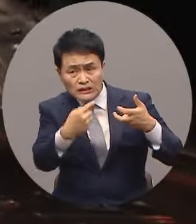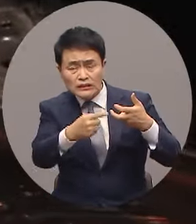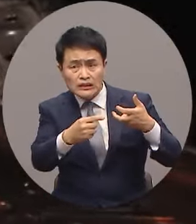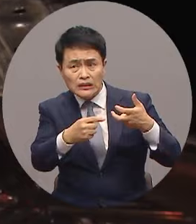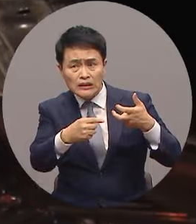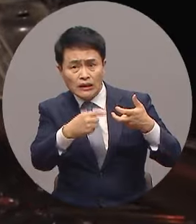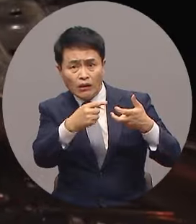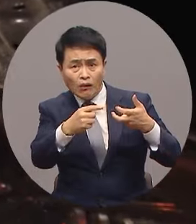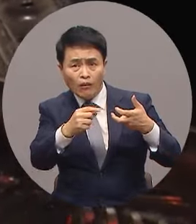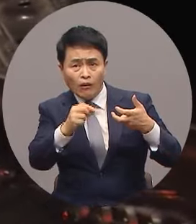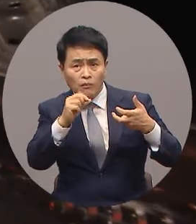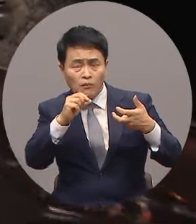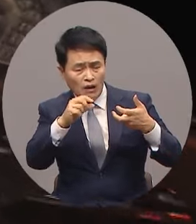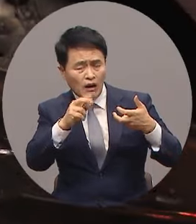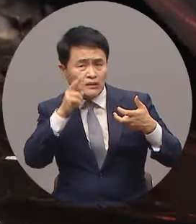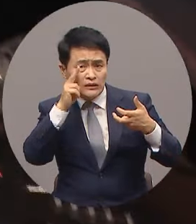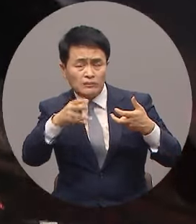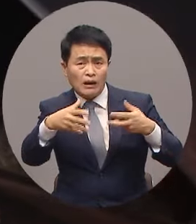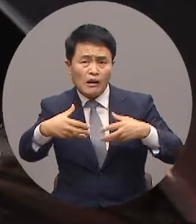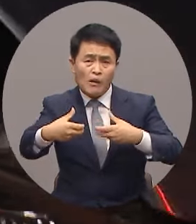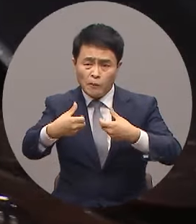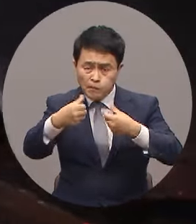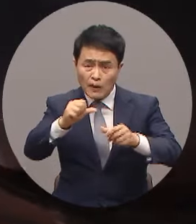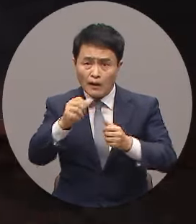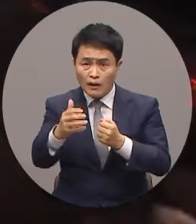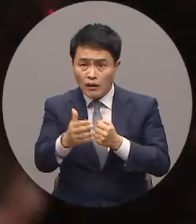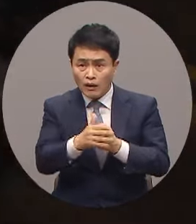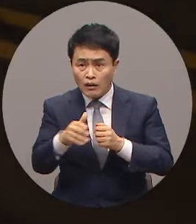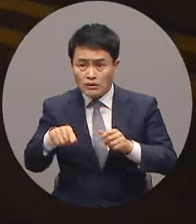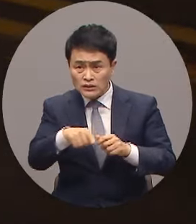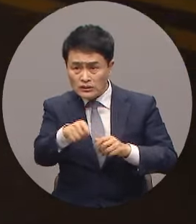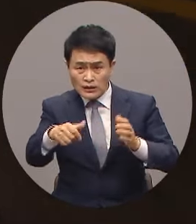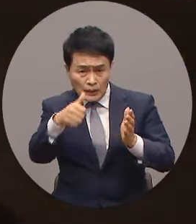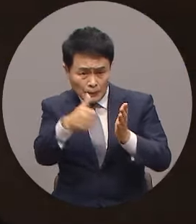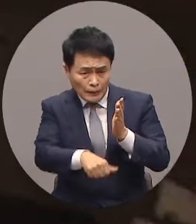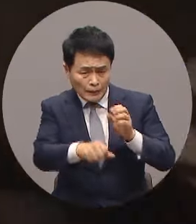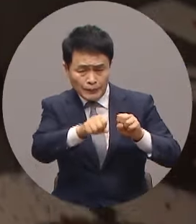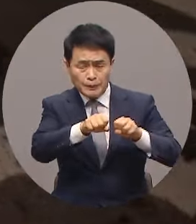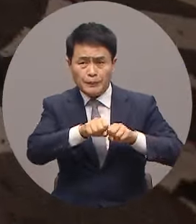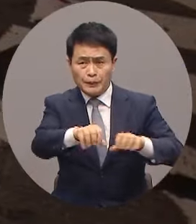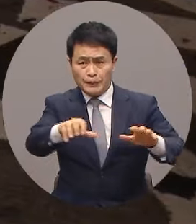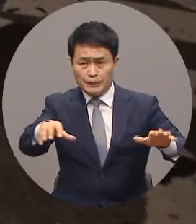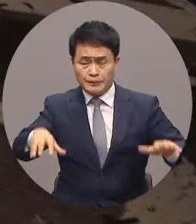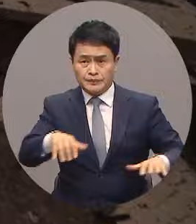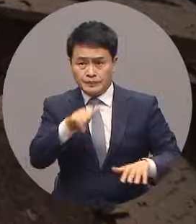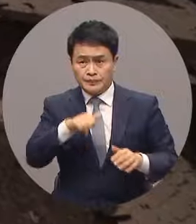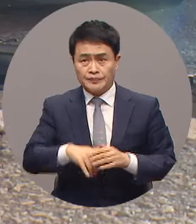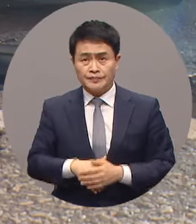훤히 들여다보일 정도로 파손된 상황입니다. 도로 위에는 이렇게 차량 파편들이 널브러져 있습니다.